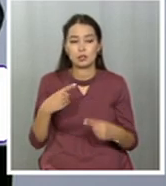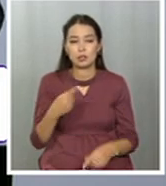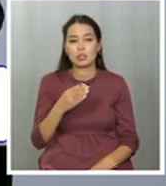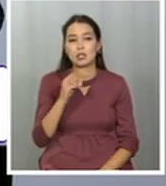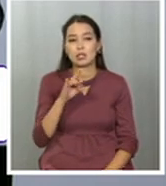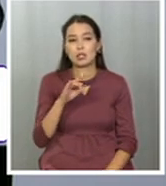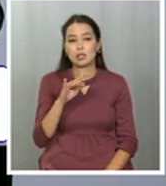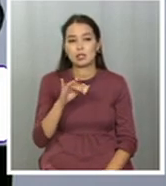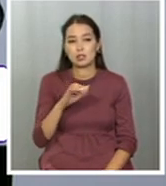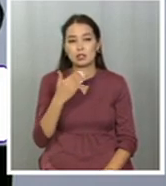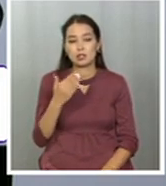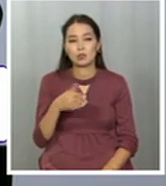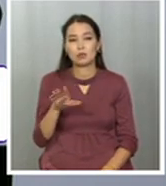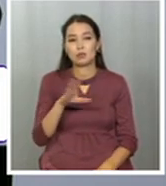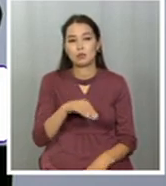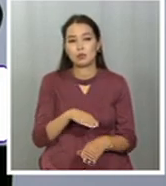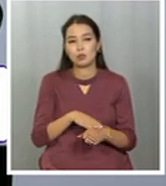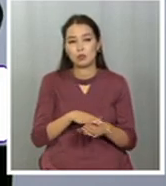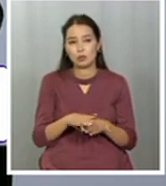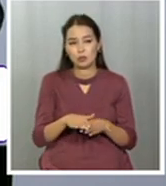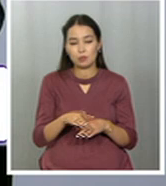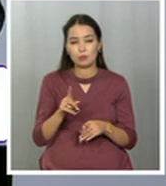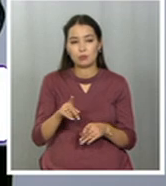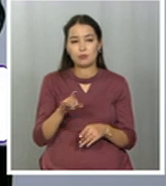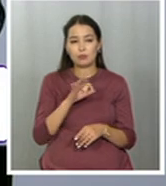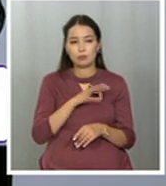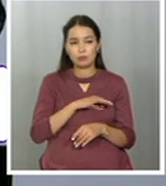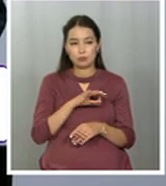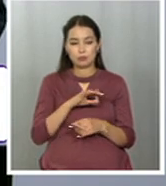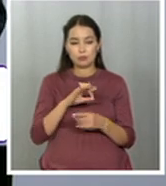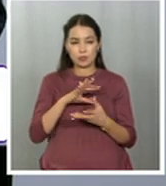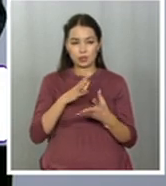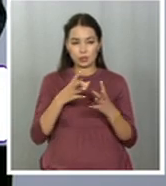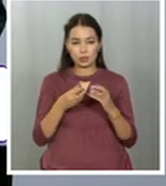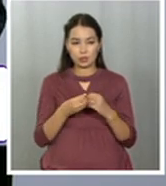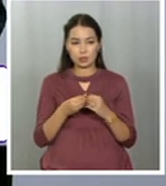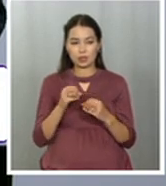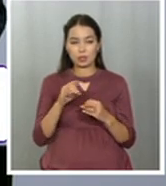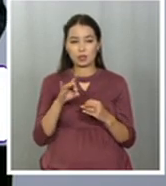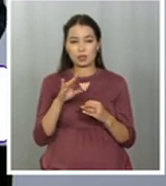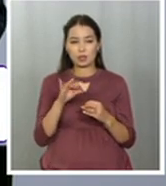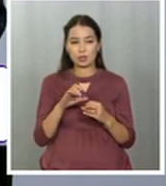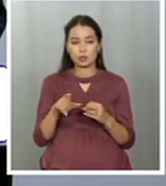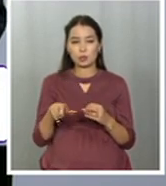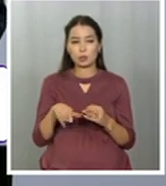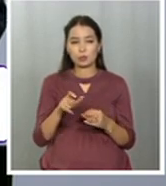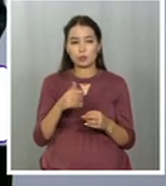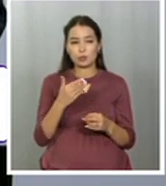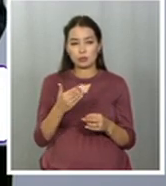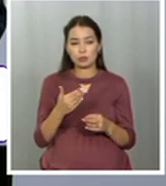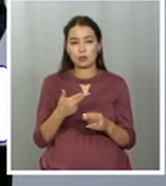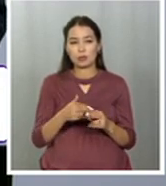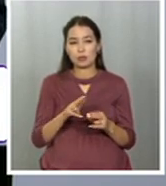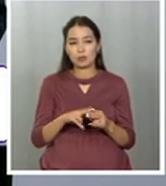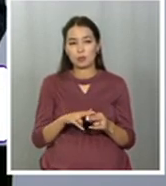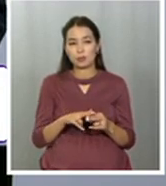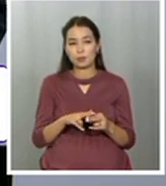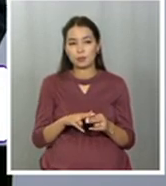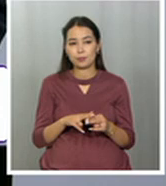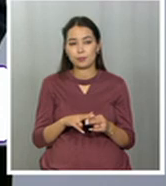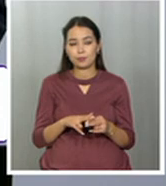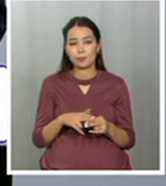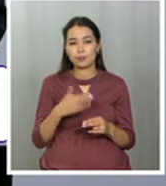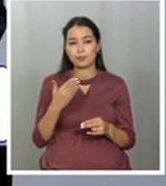салаларын толықтай Қытай өз мүддесіне пайдалану нәтижесінде Ертіс өзенінің суы біршама төмендеп, ол геосаяси